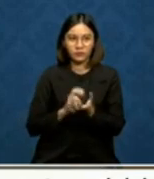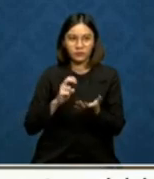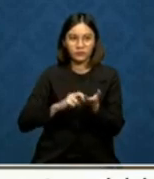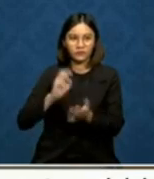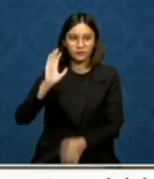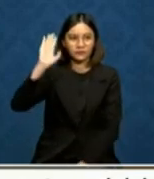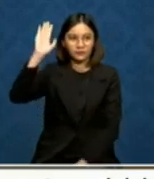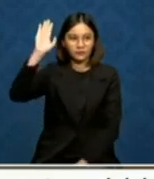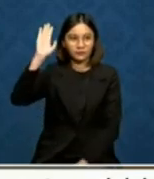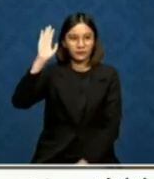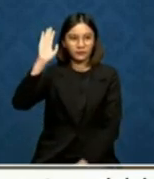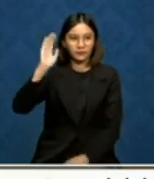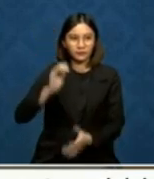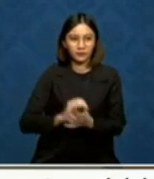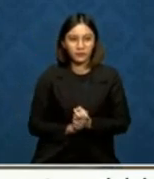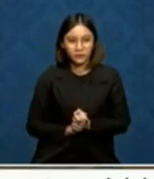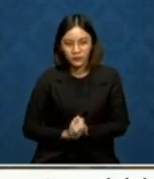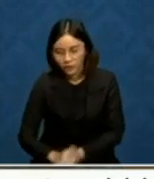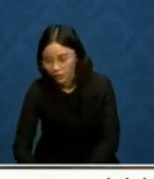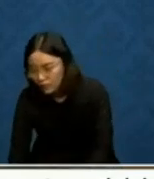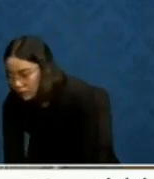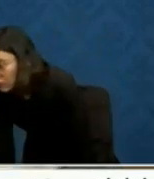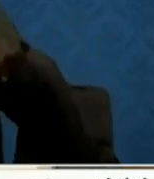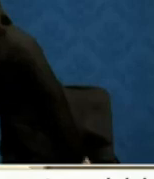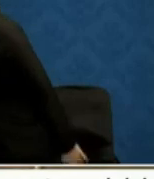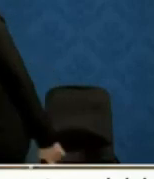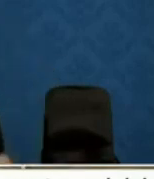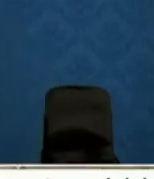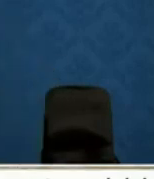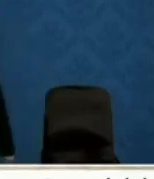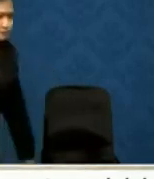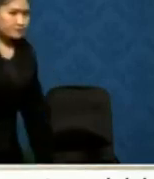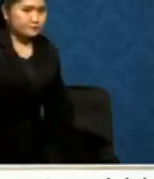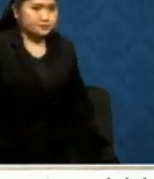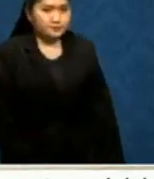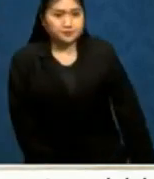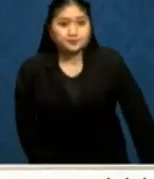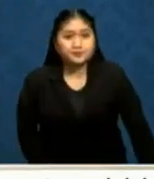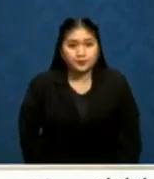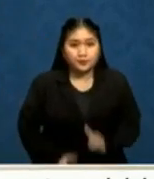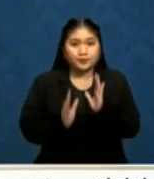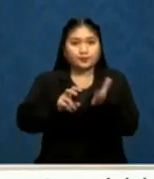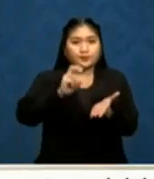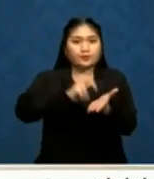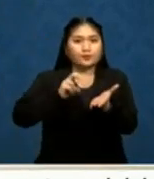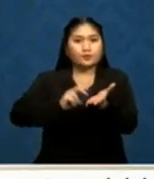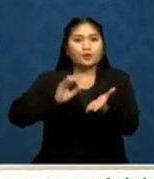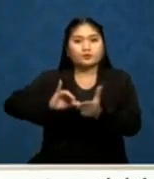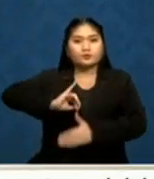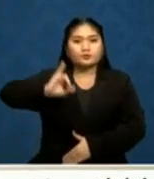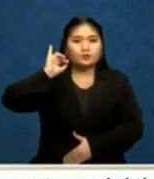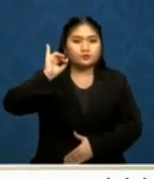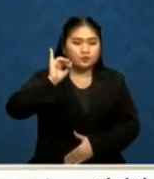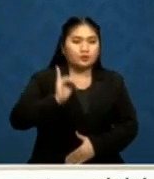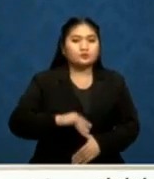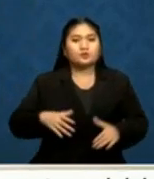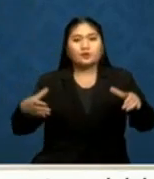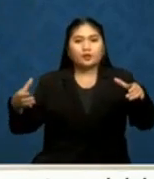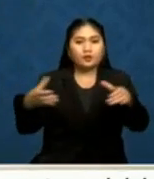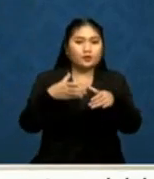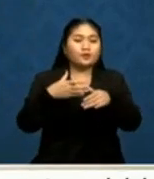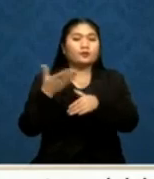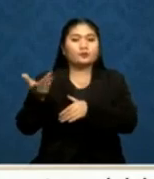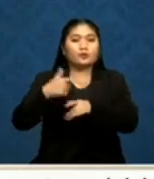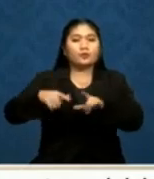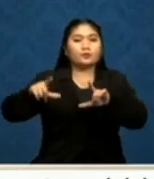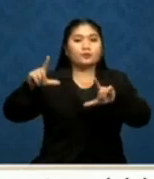อผู้รับรองครับ ขอผู้รับรองนะครับครับมีผู้รับรองถูกต้องนะครับต่อไปพรรคพลังประชารัฐ2ท่าน